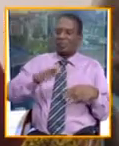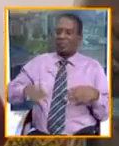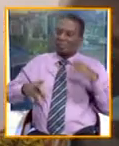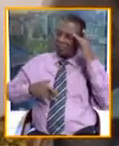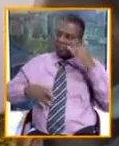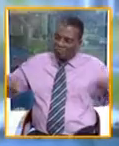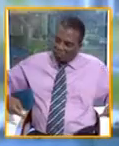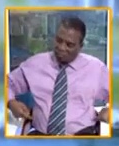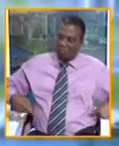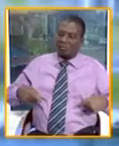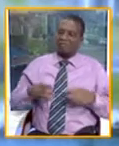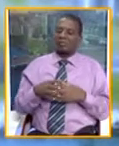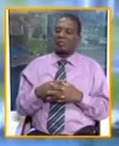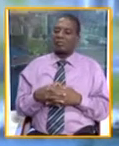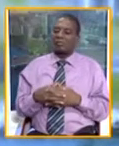malades du Rhin.